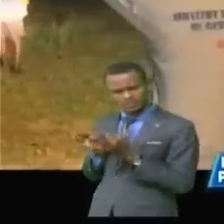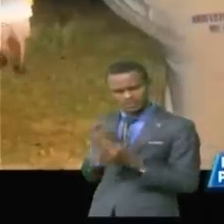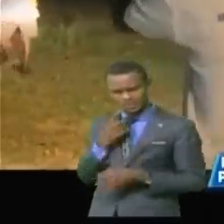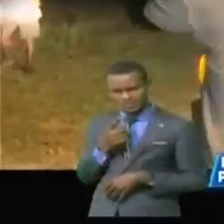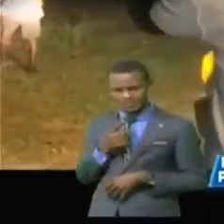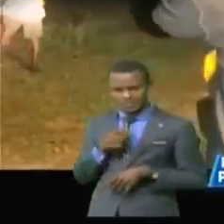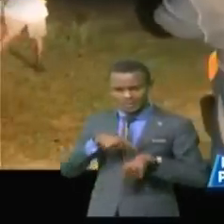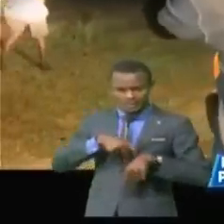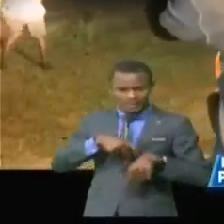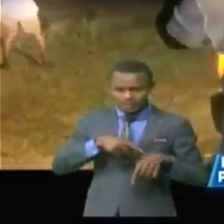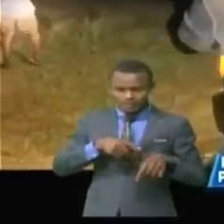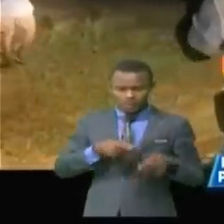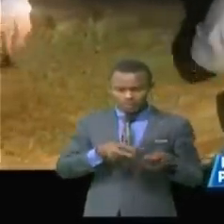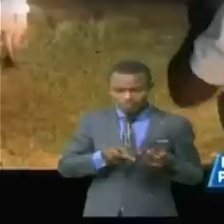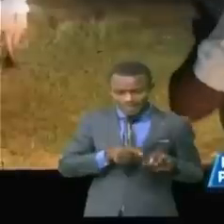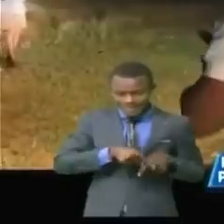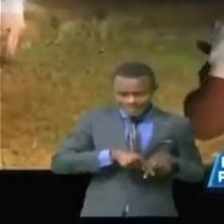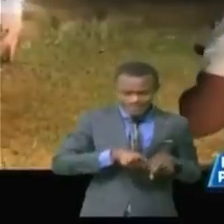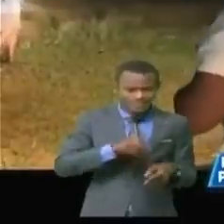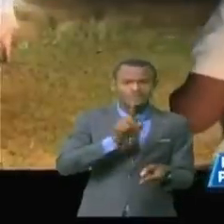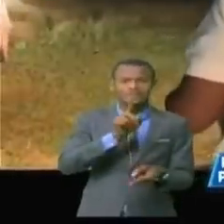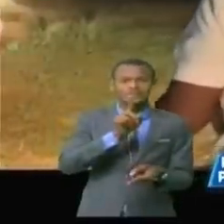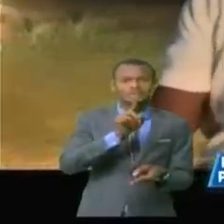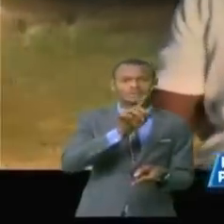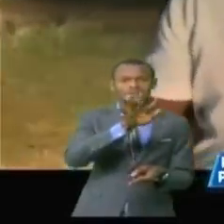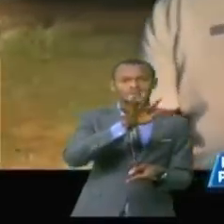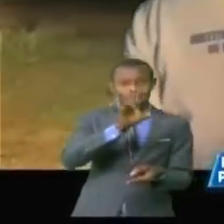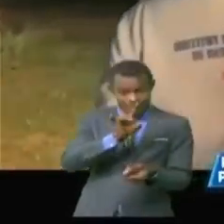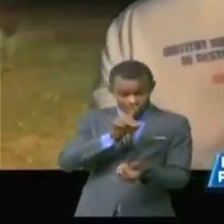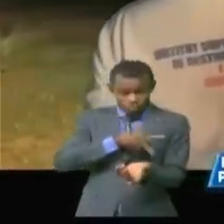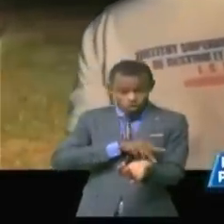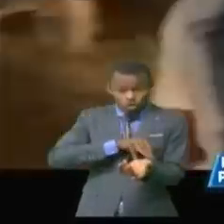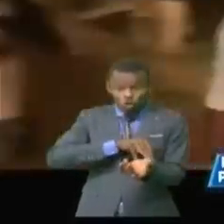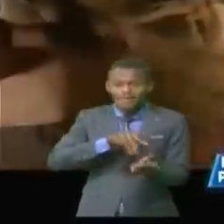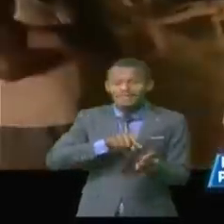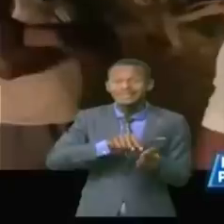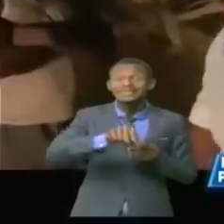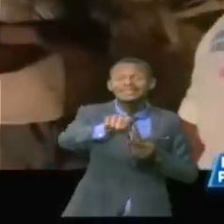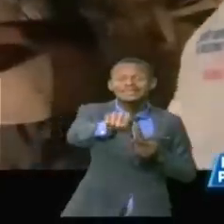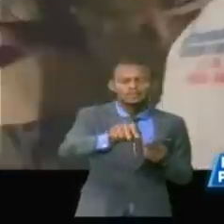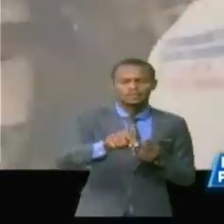Vous êtes à 58 km du croisement. Vous devez rouler encore.